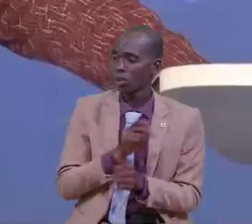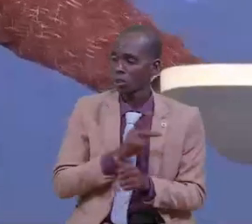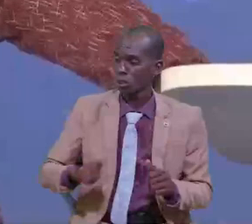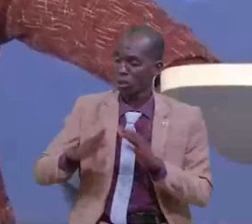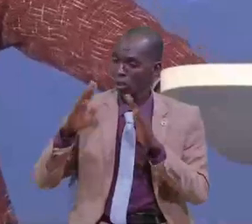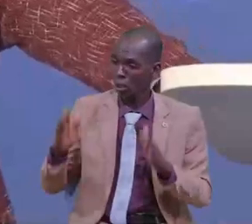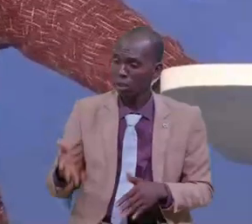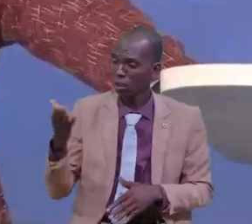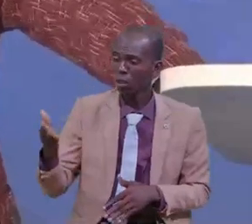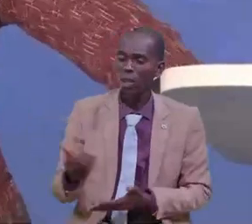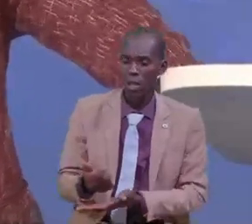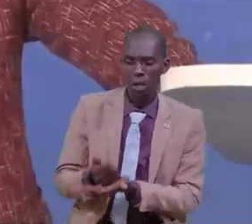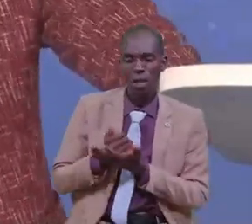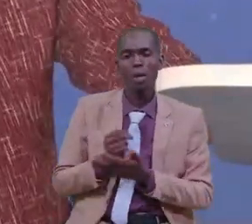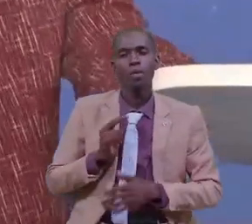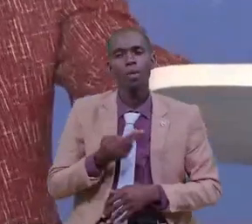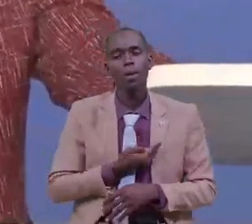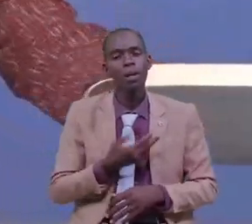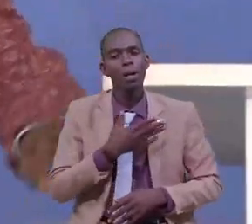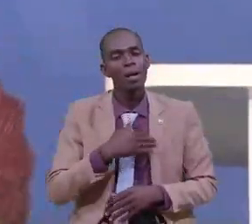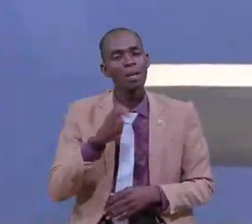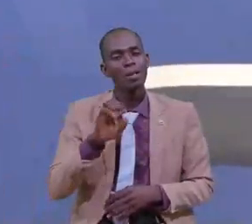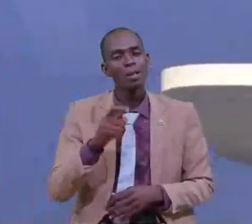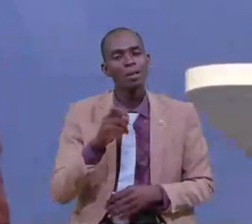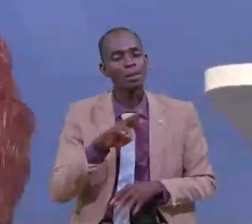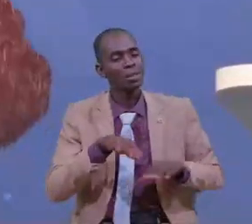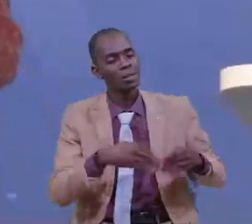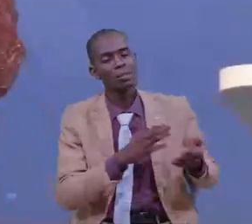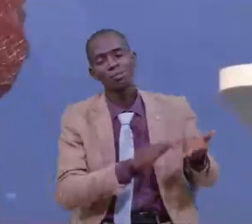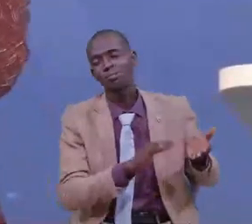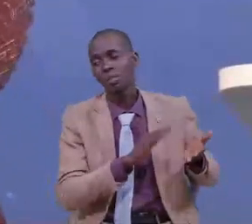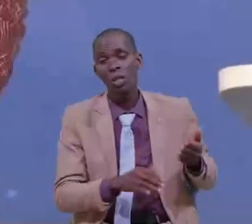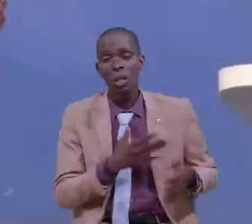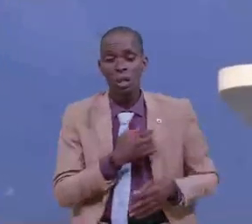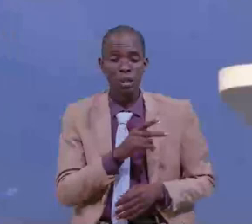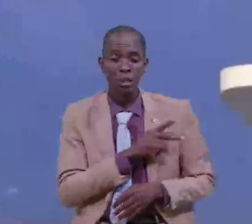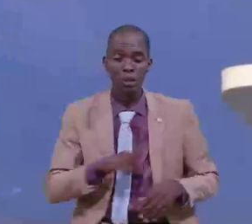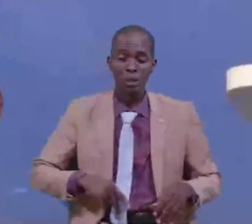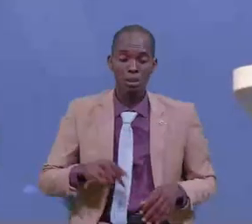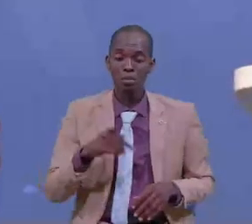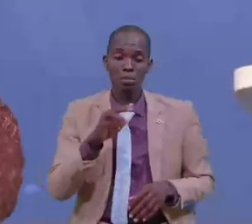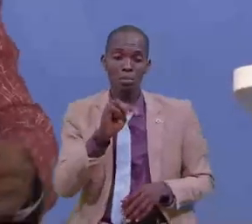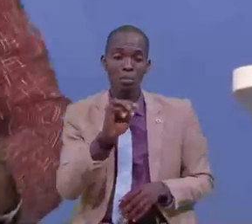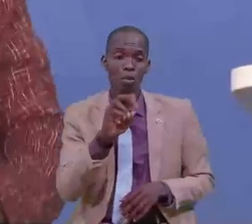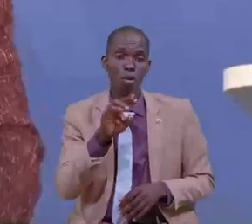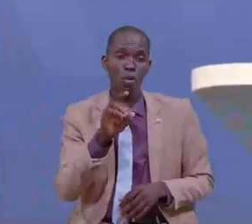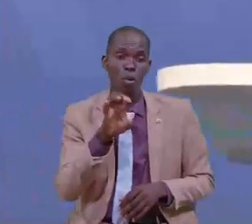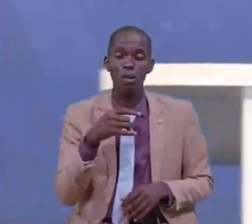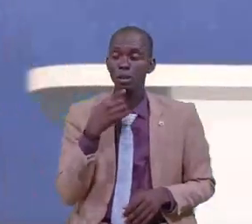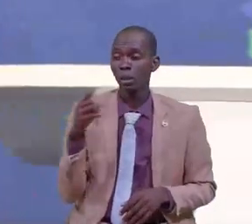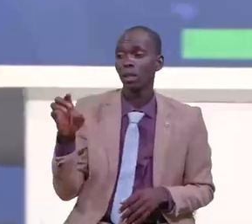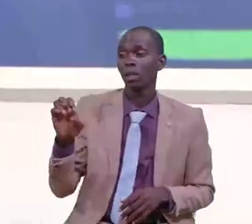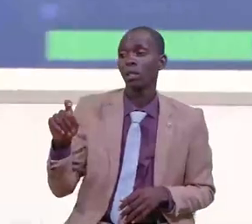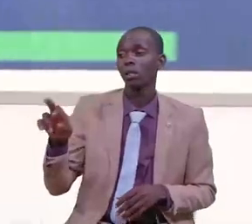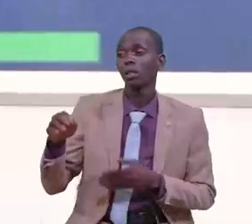Tout d'abord, Esther a donné une excuse. Et il a dit, ne pense pas que tu es sauvé